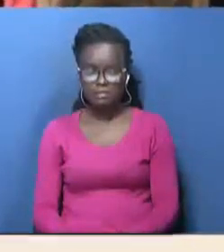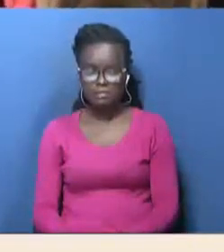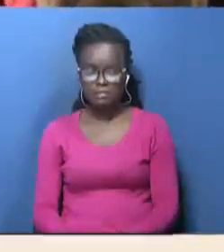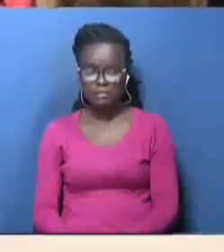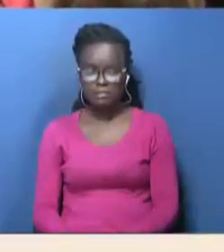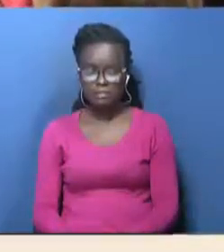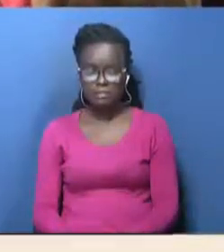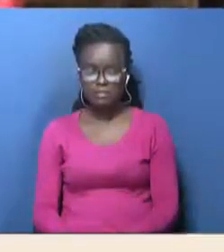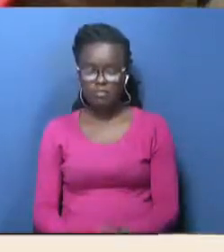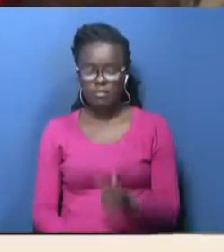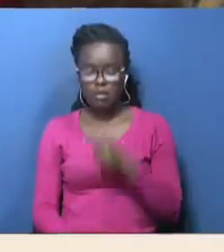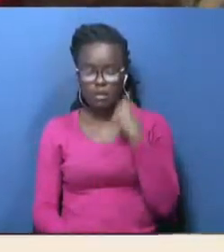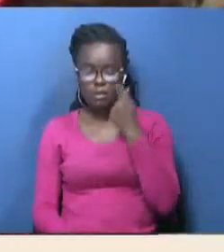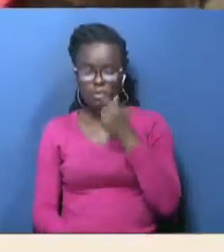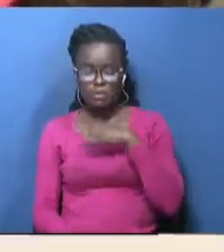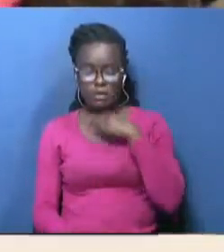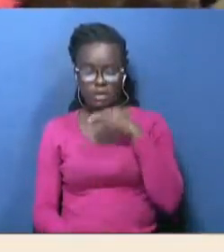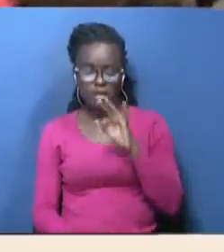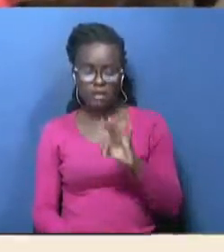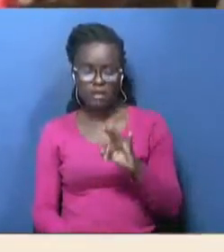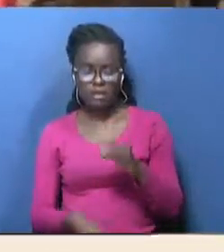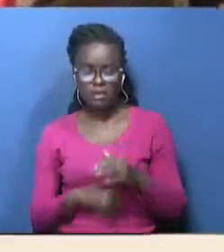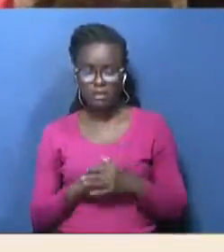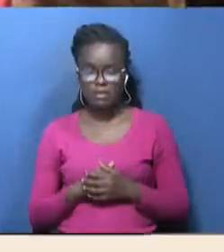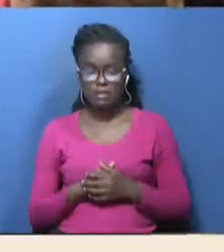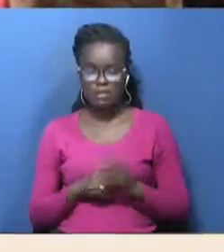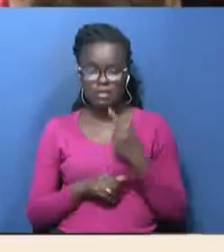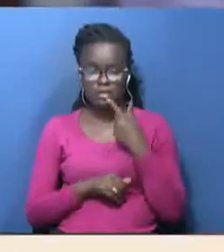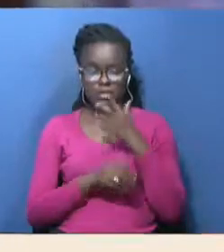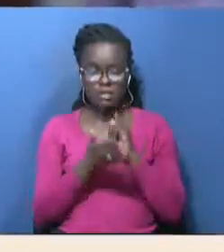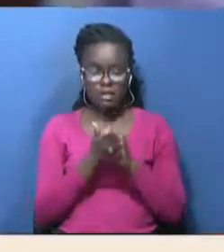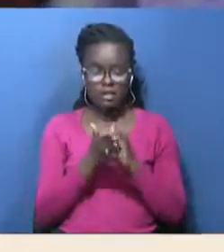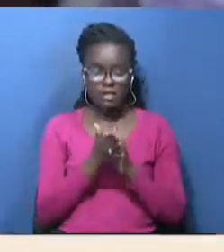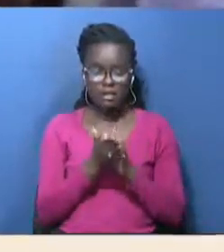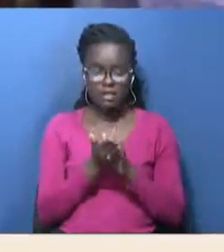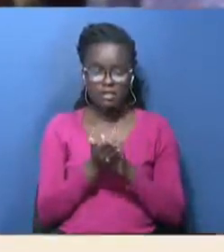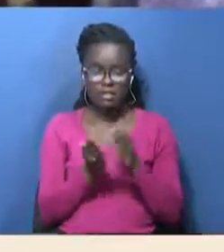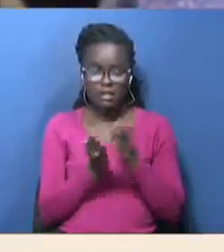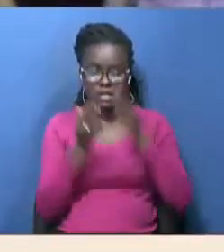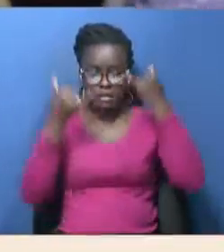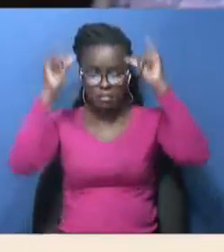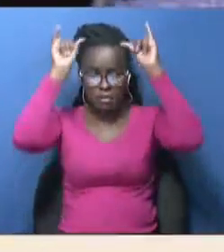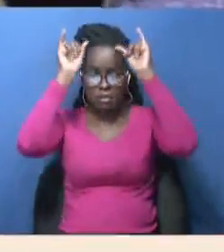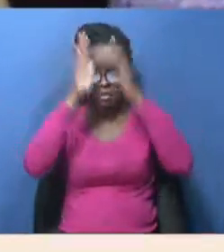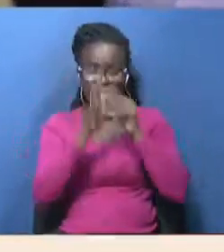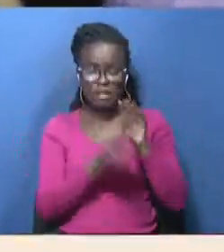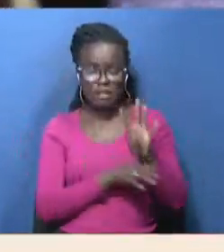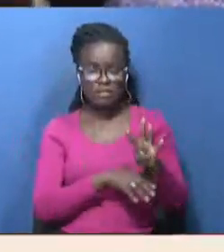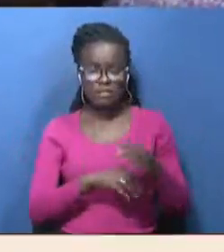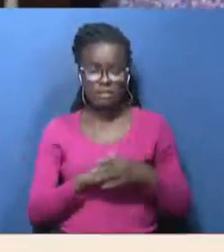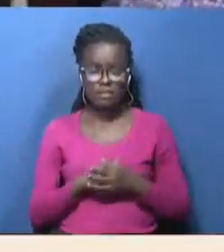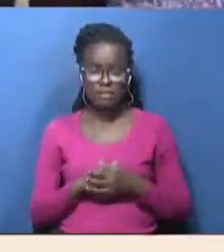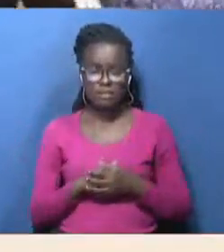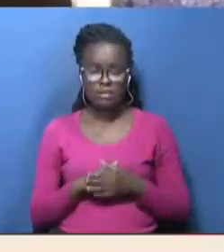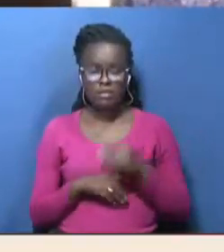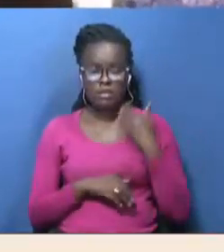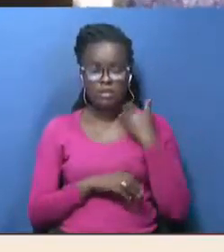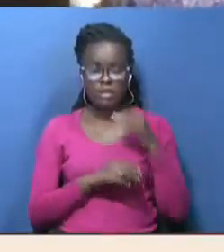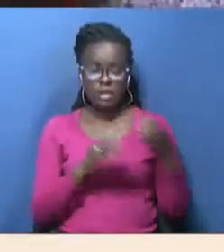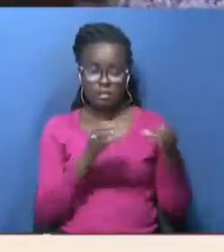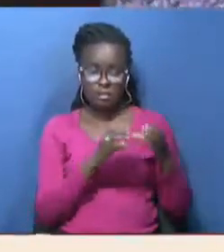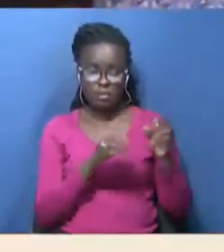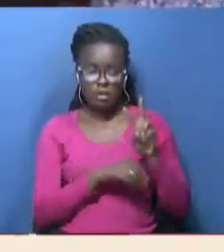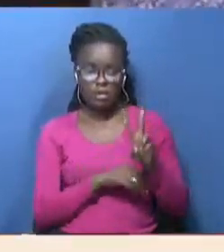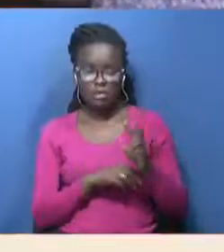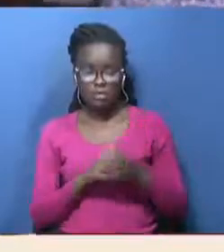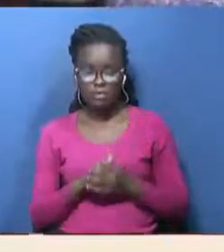Gatagatĩ ka arĩa makuĩte 3 merikanĩte gũkorwo marĩ arĩithia na wana magĩkũĩrwo gũkorwo marĩ ekinaĩ, erĩ